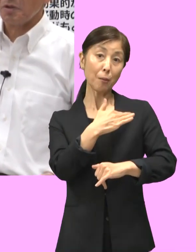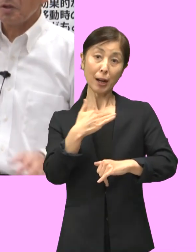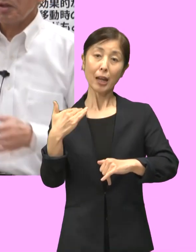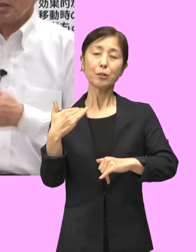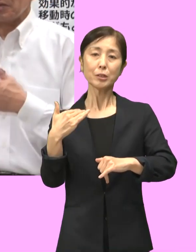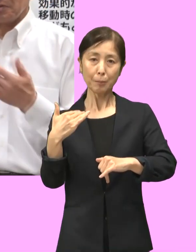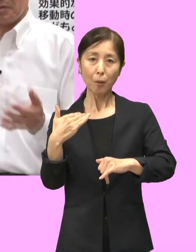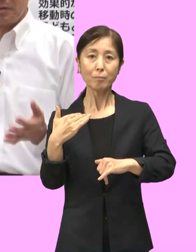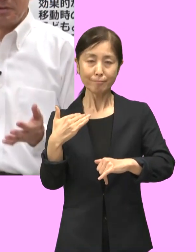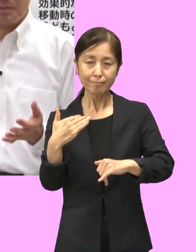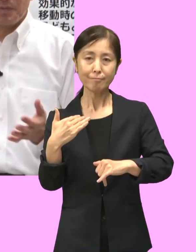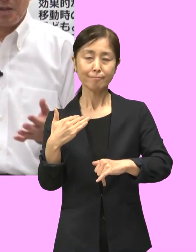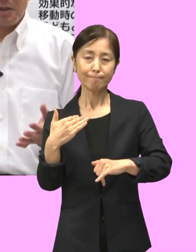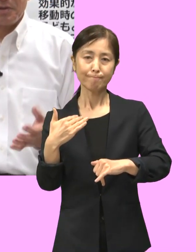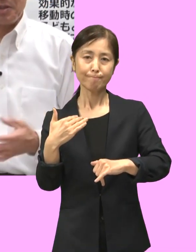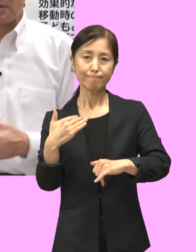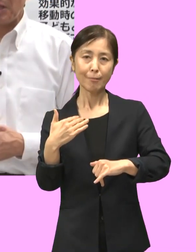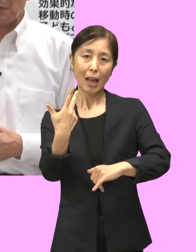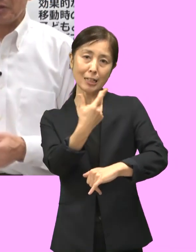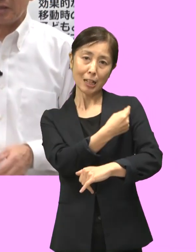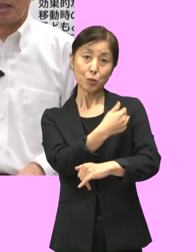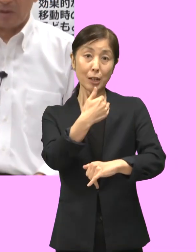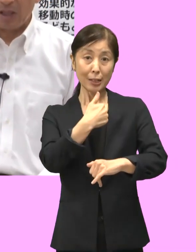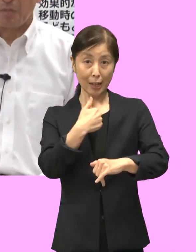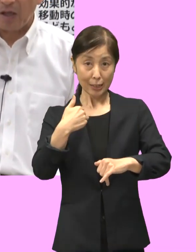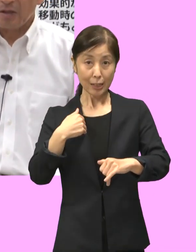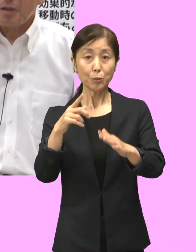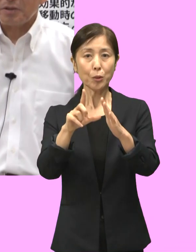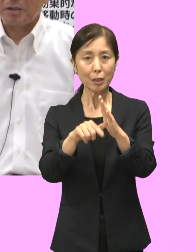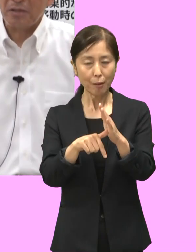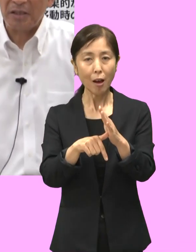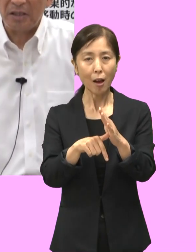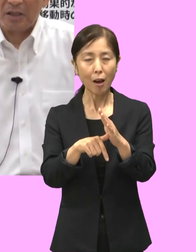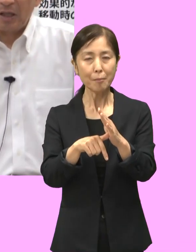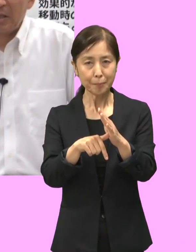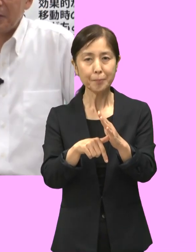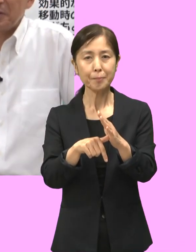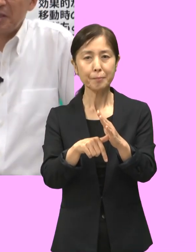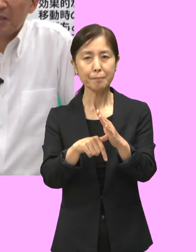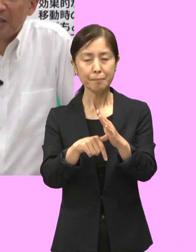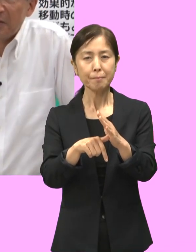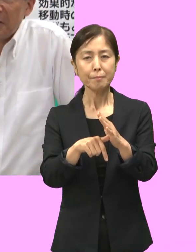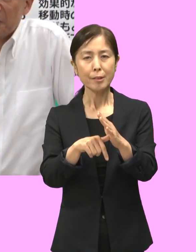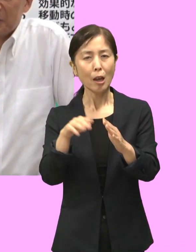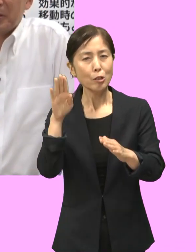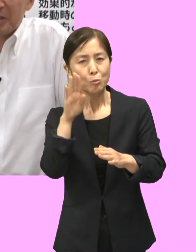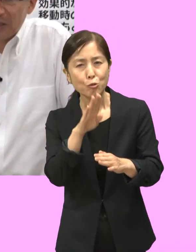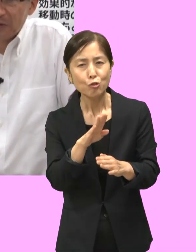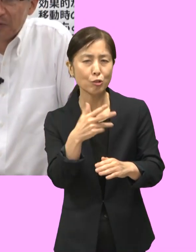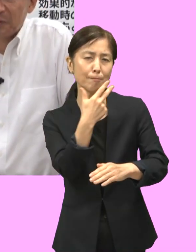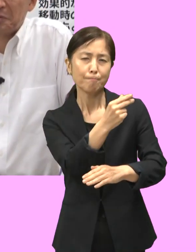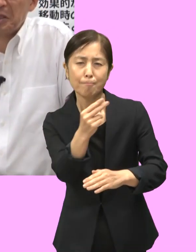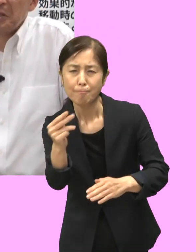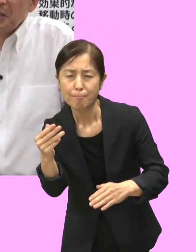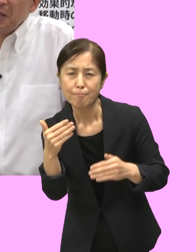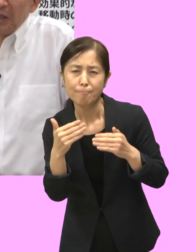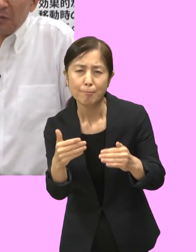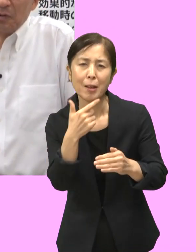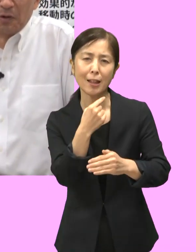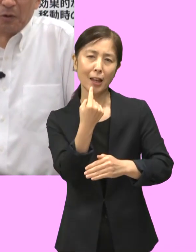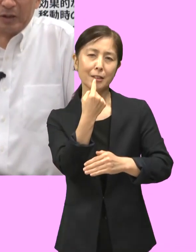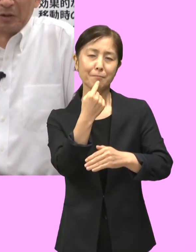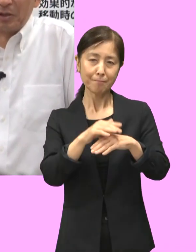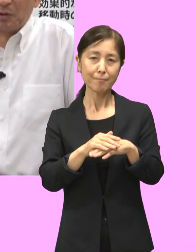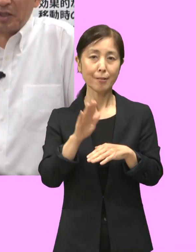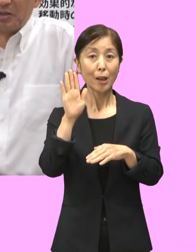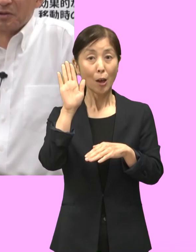としても接種が可能になったらならばできる限り円滑に接種を進めていきたいということで、今